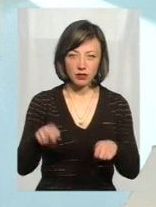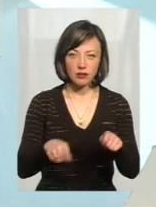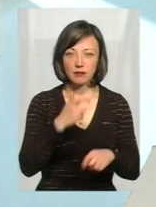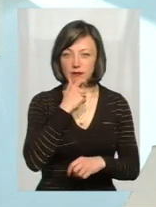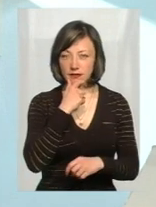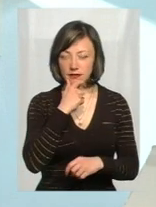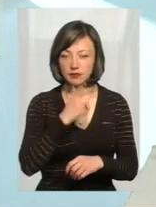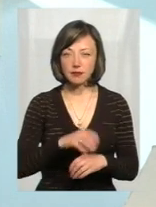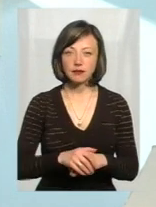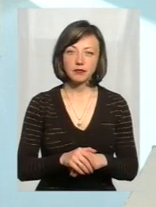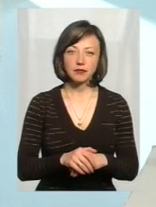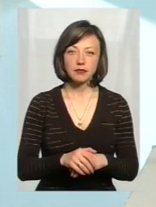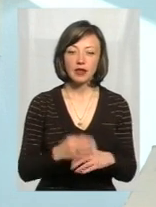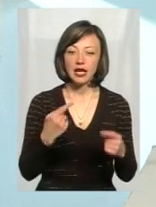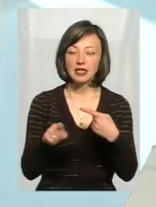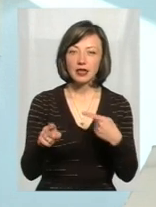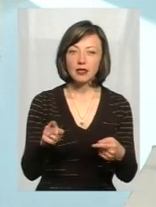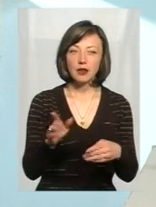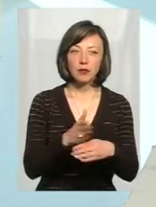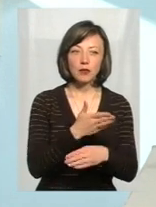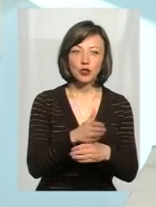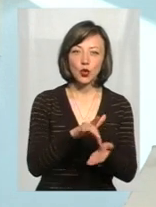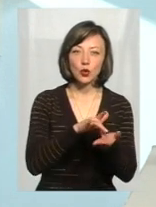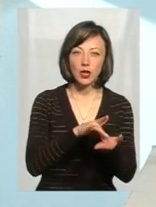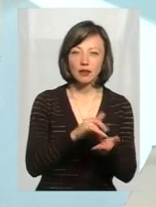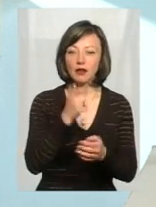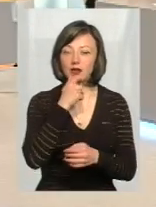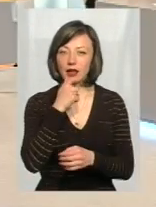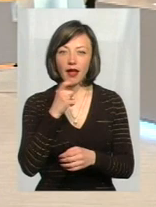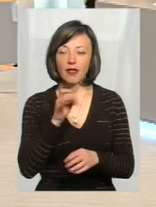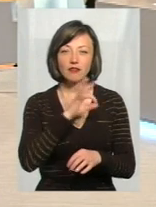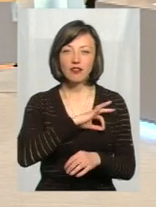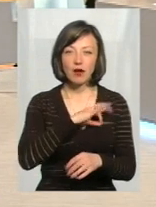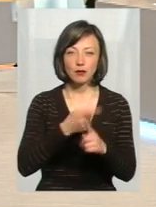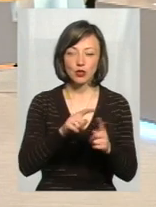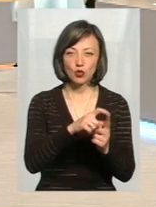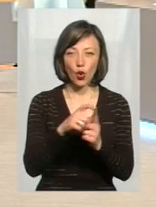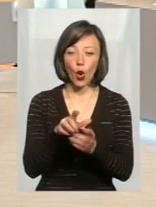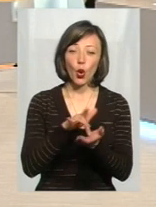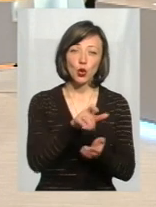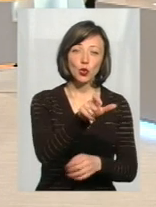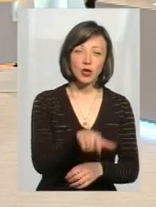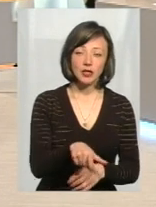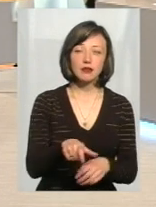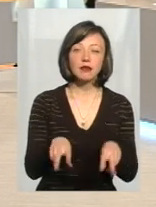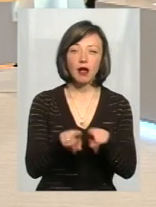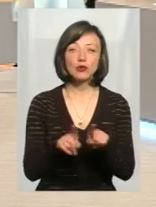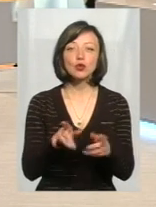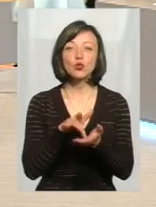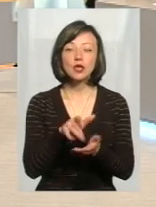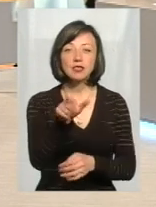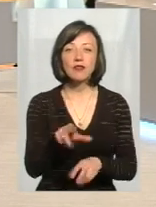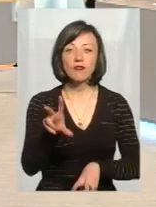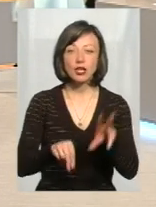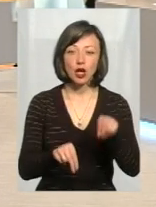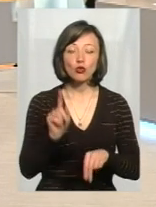екскурсант. До речі, різниця між екскурсантом і туристом, ми от не завжди вірно вживаємо це слово, то туризм, загалом прийнято так, що туристом